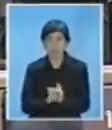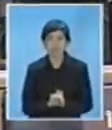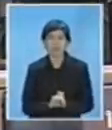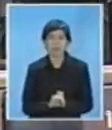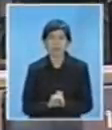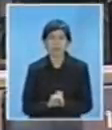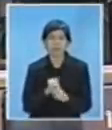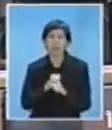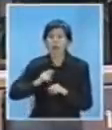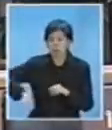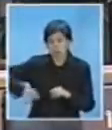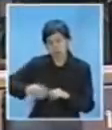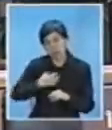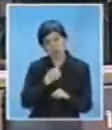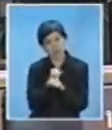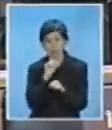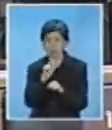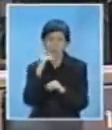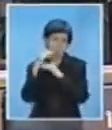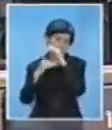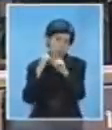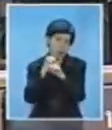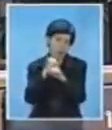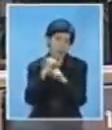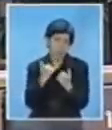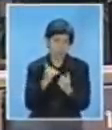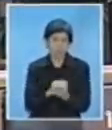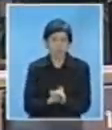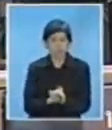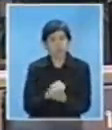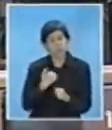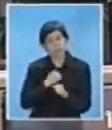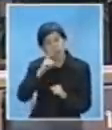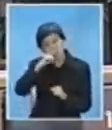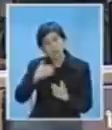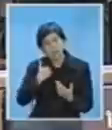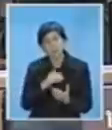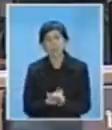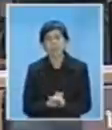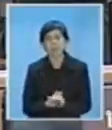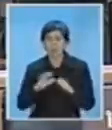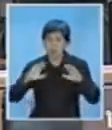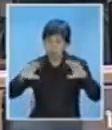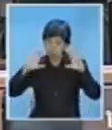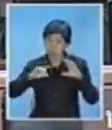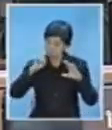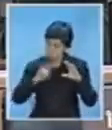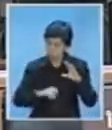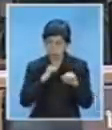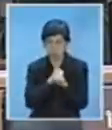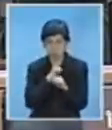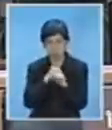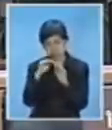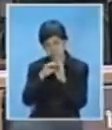ที่ทางกัมพูชาต้องการเร่งรัดพัฒนาพื้นที่ทับซ้อนนี้มากกว่าทางฝ่ายไทยรัฐบาลควรจะได้ใช้ปัจจั